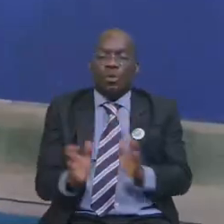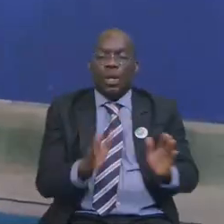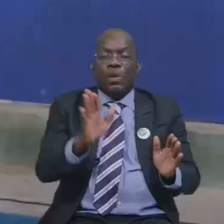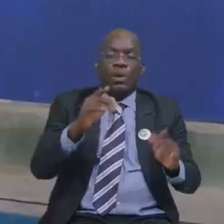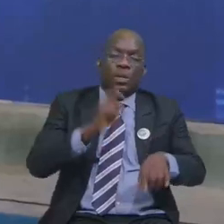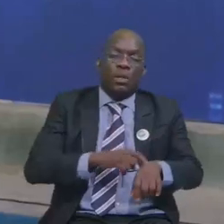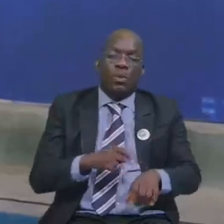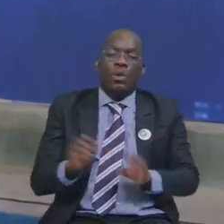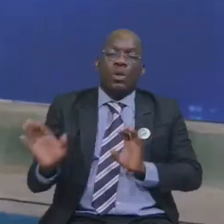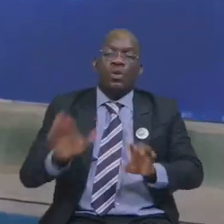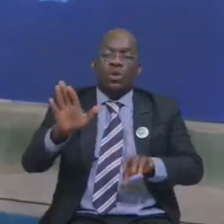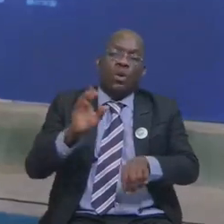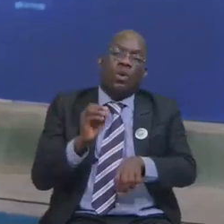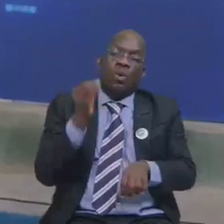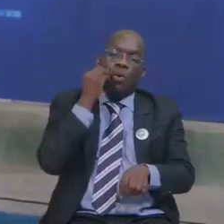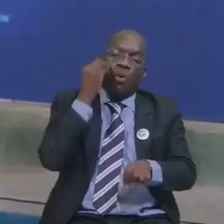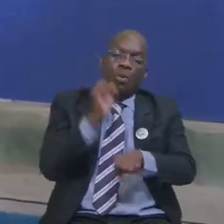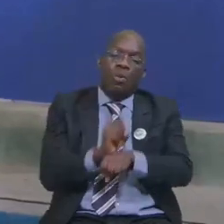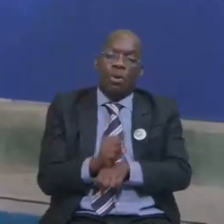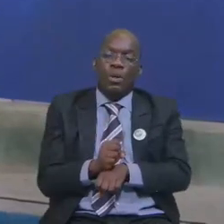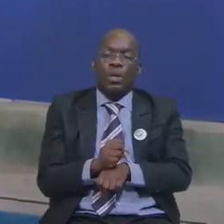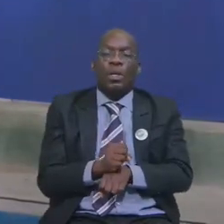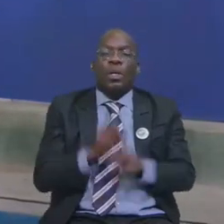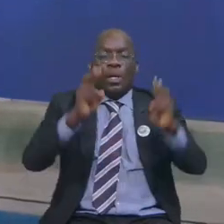planifie ton temps faites ton devoir faire